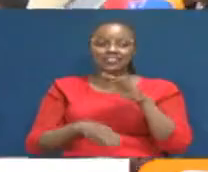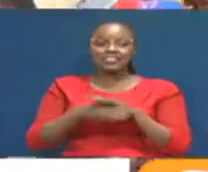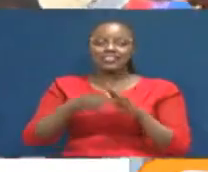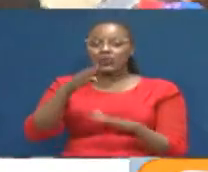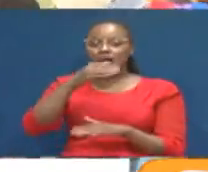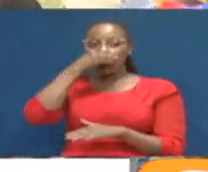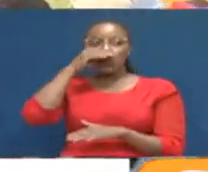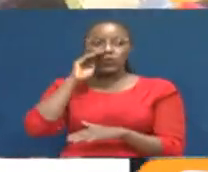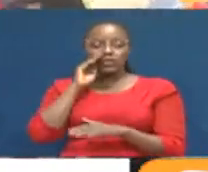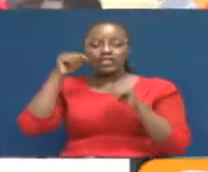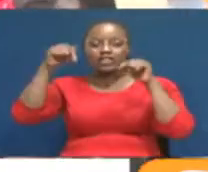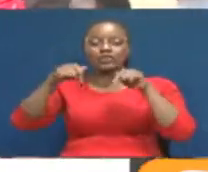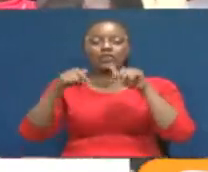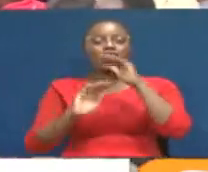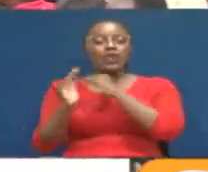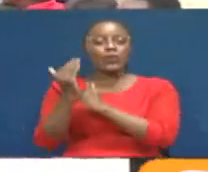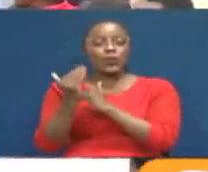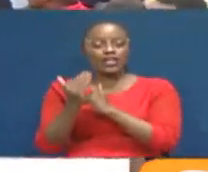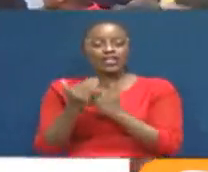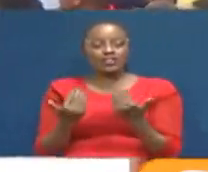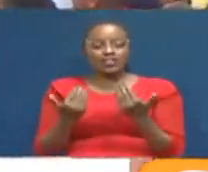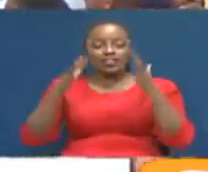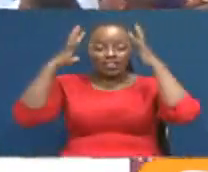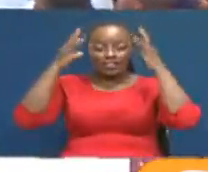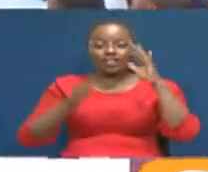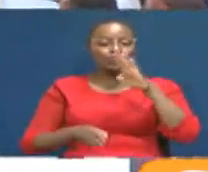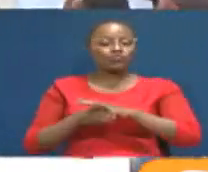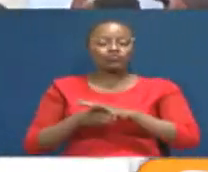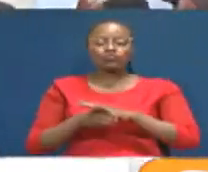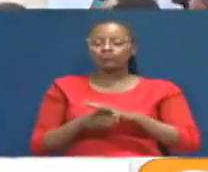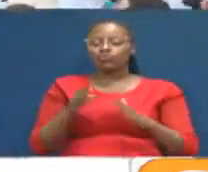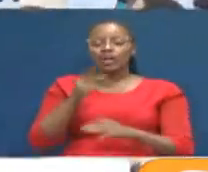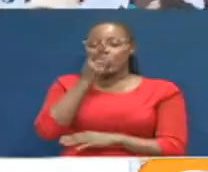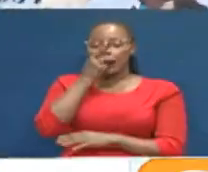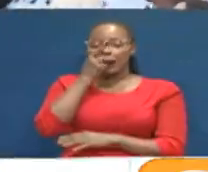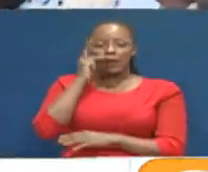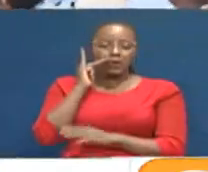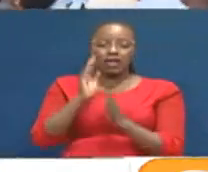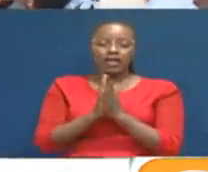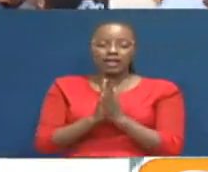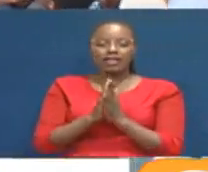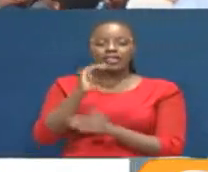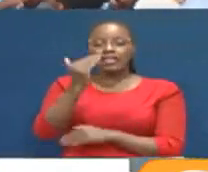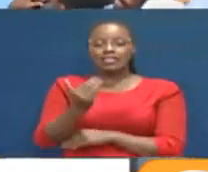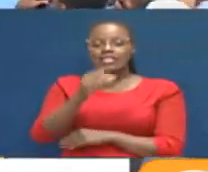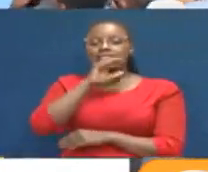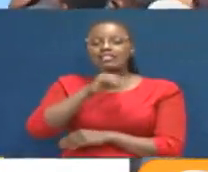Musalia. Leo asubuhi wakafukuza Kalonzo Musyoka na mtoto ya mzee